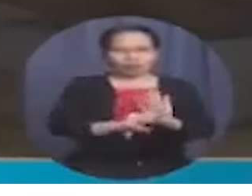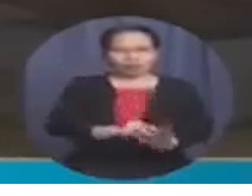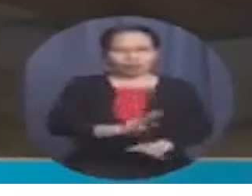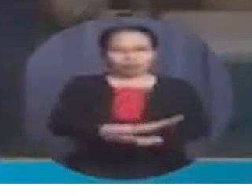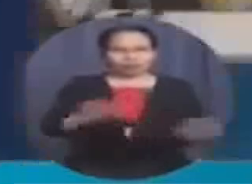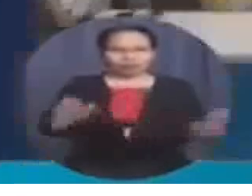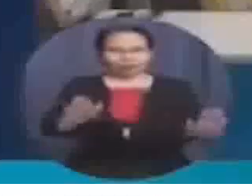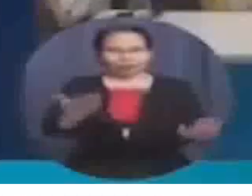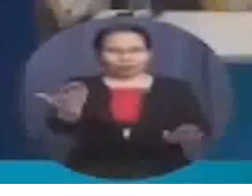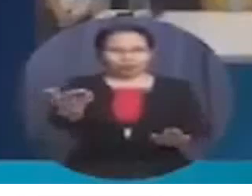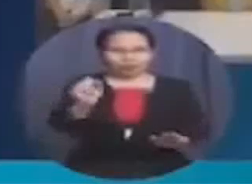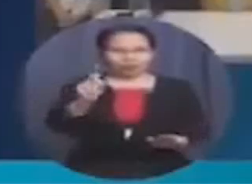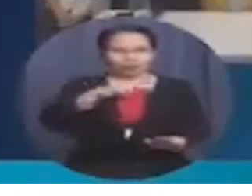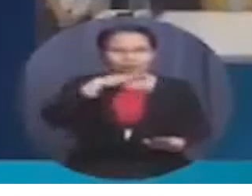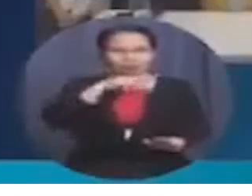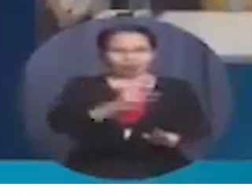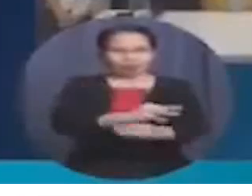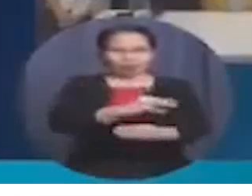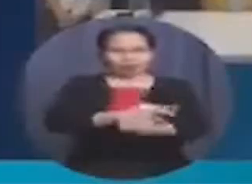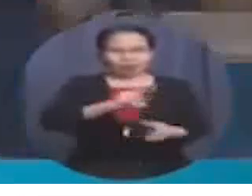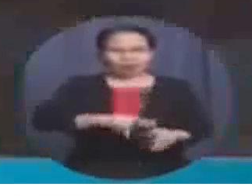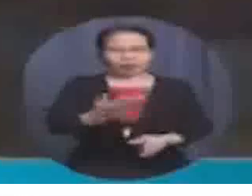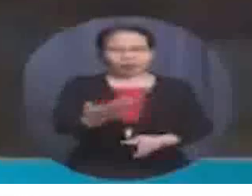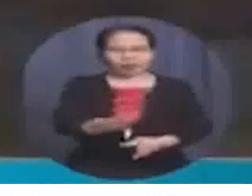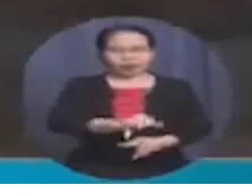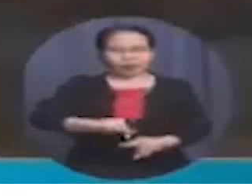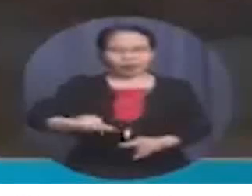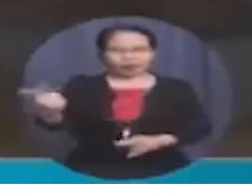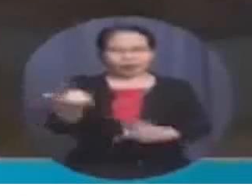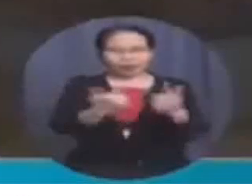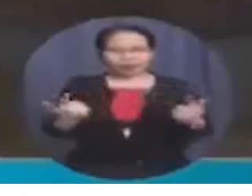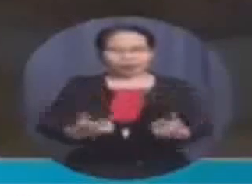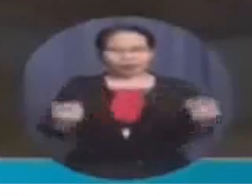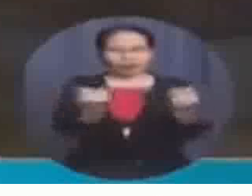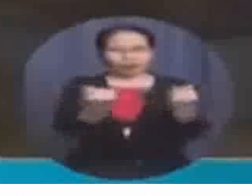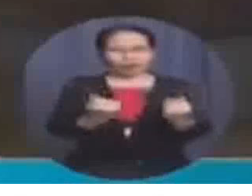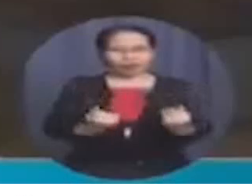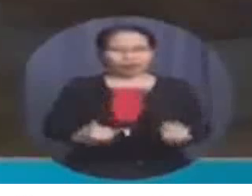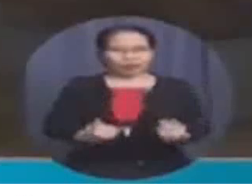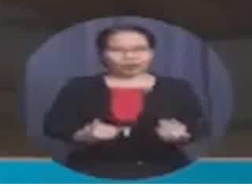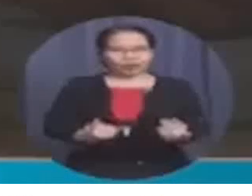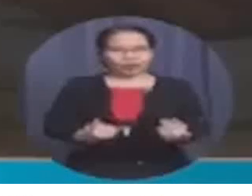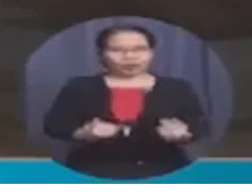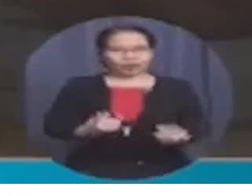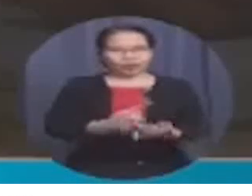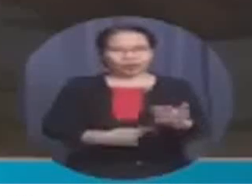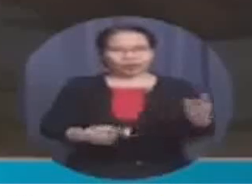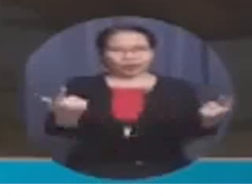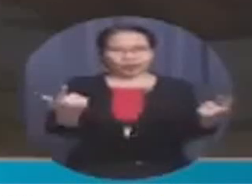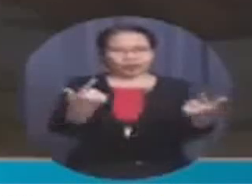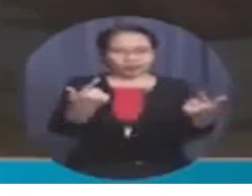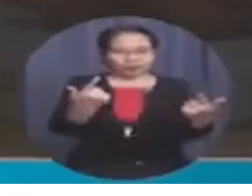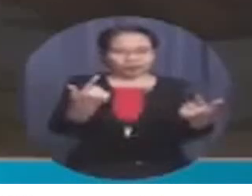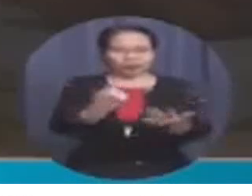huwag kang gagawa para sa iyo ng larawang inanyuan. Ano ba yung ribulto